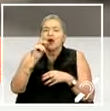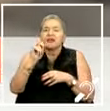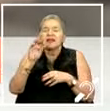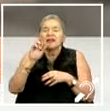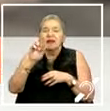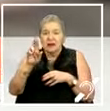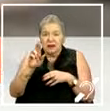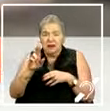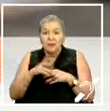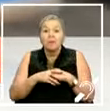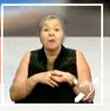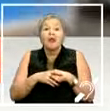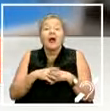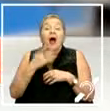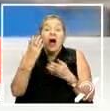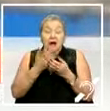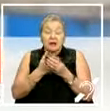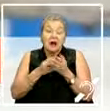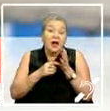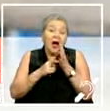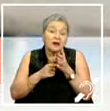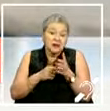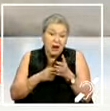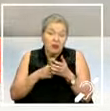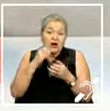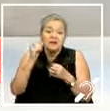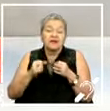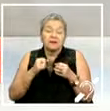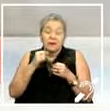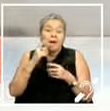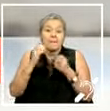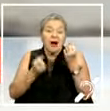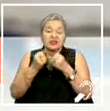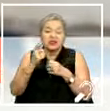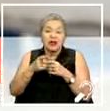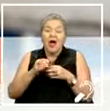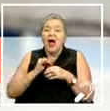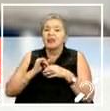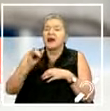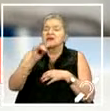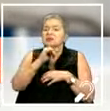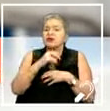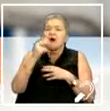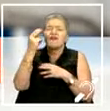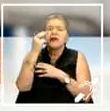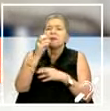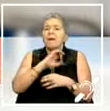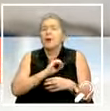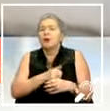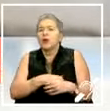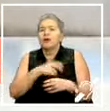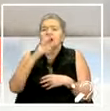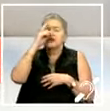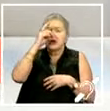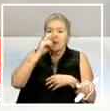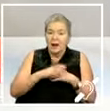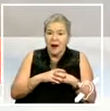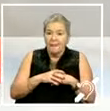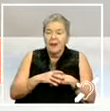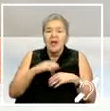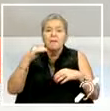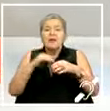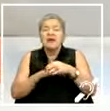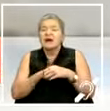bunurile transportate. Conform documentelor, autotrenurile transportau diverse produse pentru firme din Polonia și Germania. Migranții erau